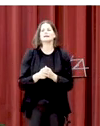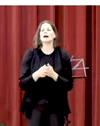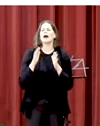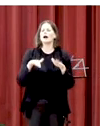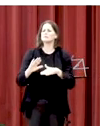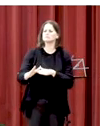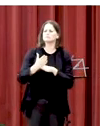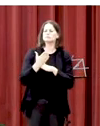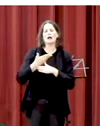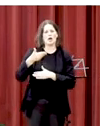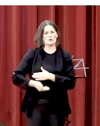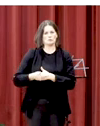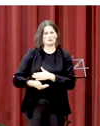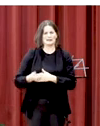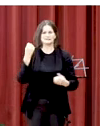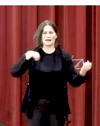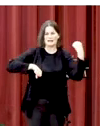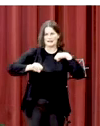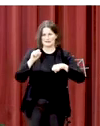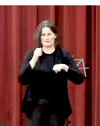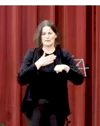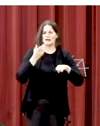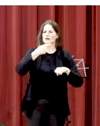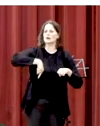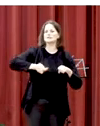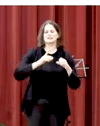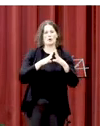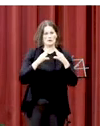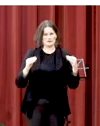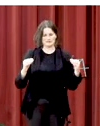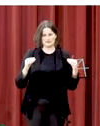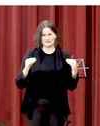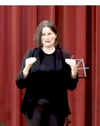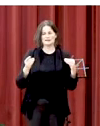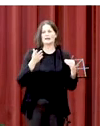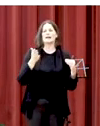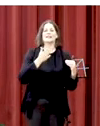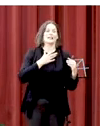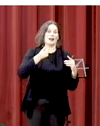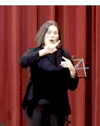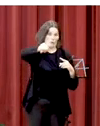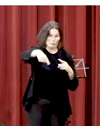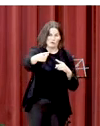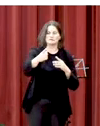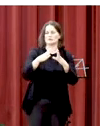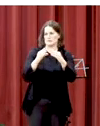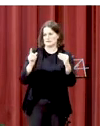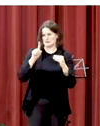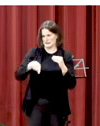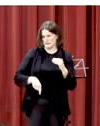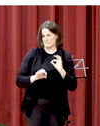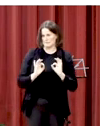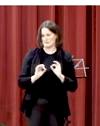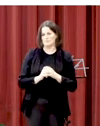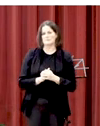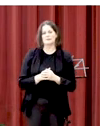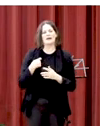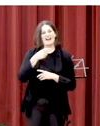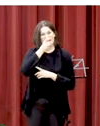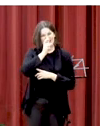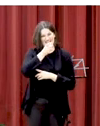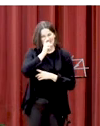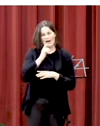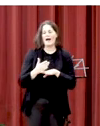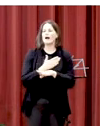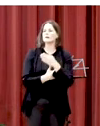mostra de la importància de l'activitat de la nostra universitat, de la vostra universitat. Com cada any,